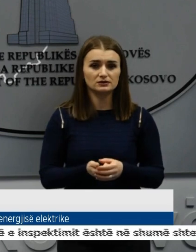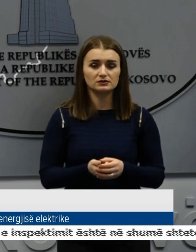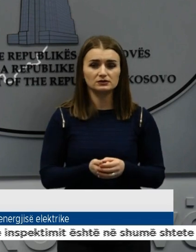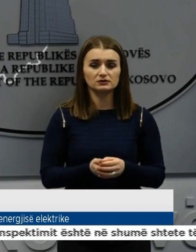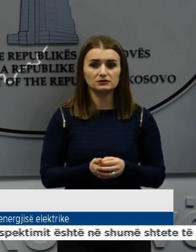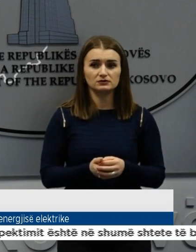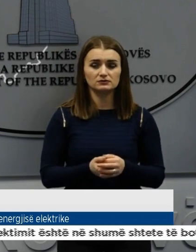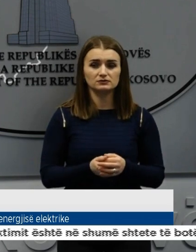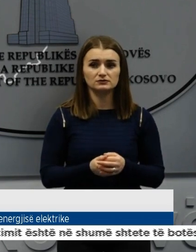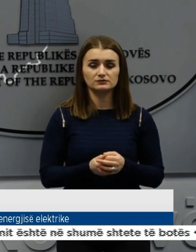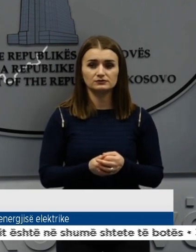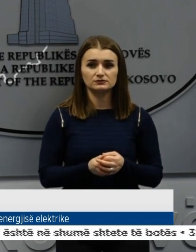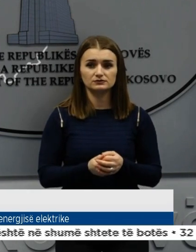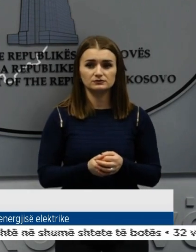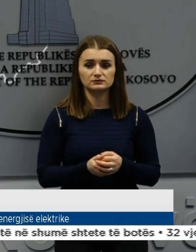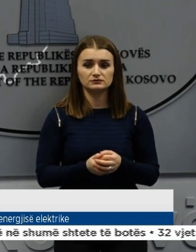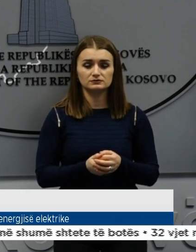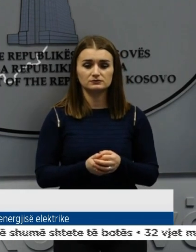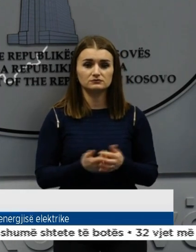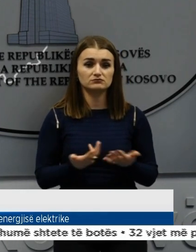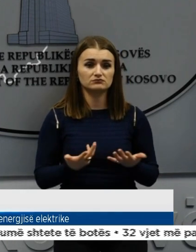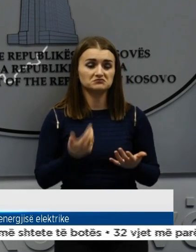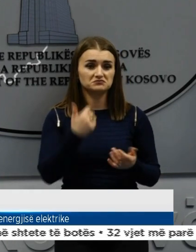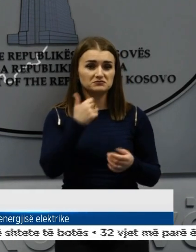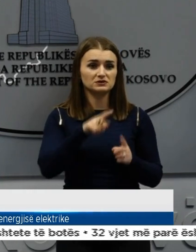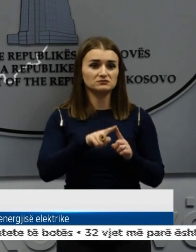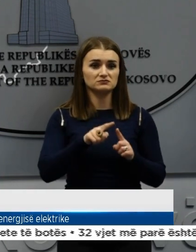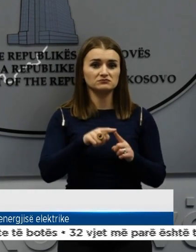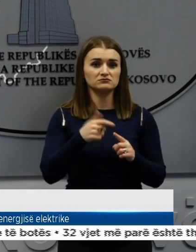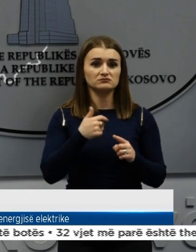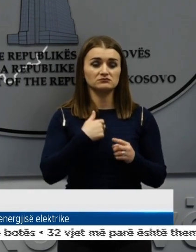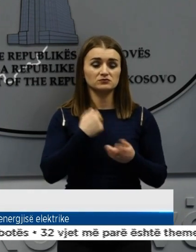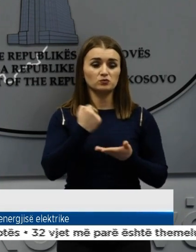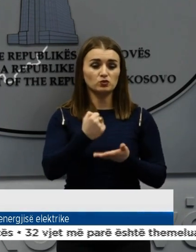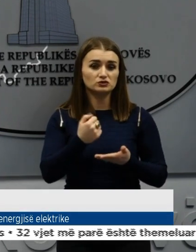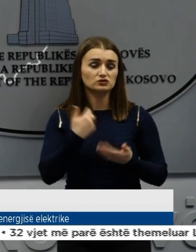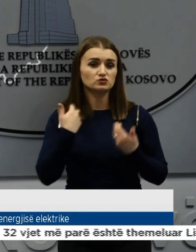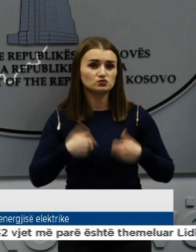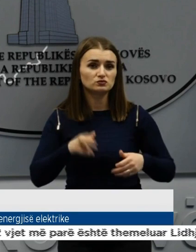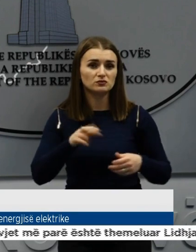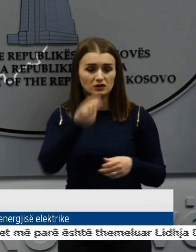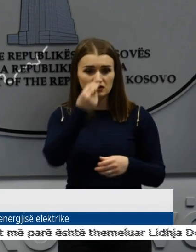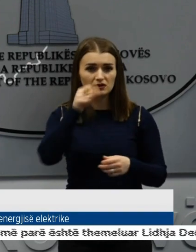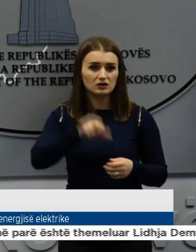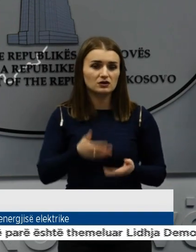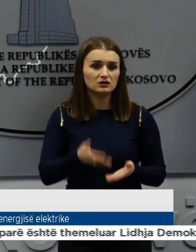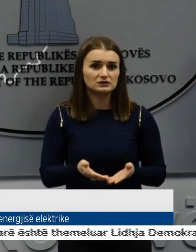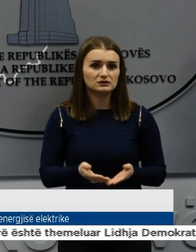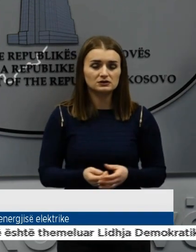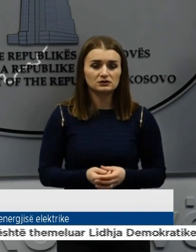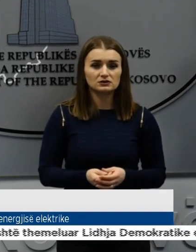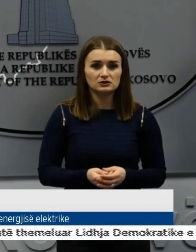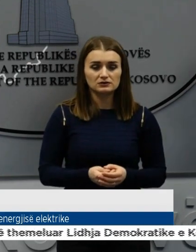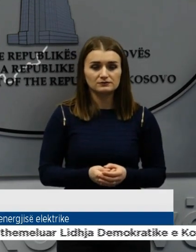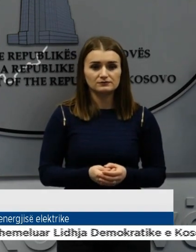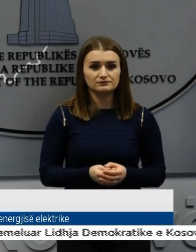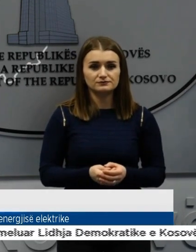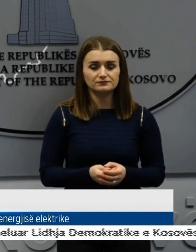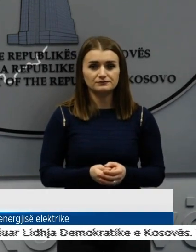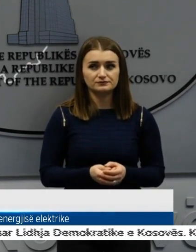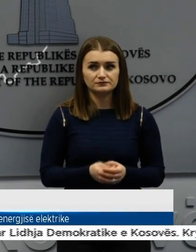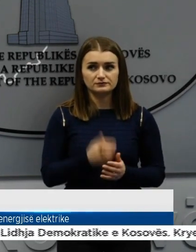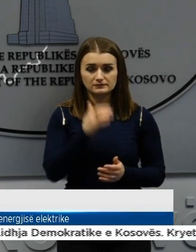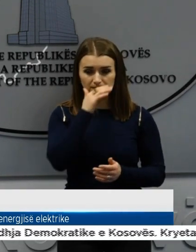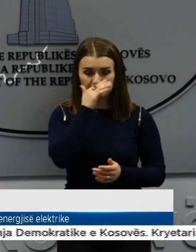të investojmë në infrastrukturë të re nga zero, duke qenë se pas 20 vitesh ne duhet të nxjerrim atë nga